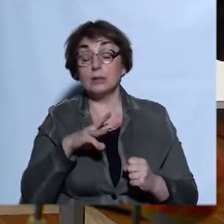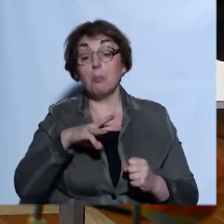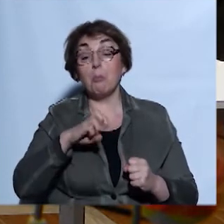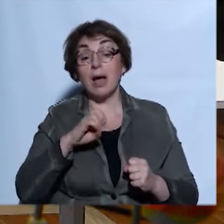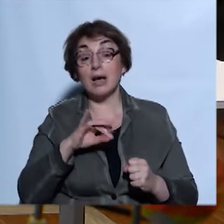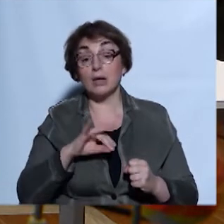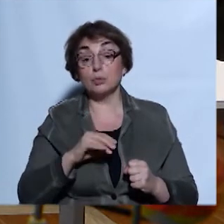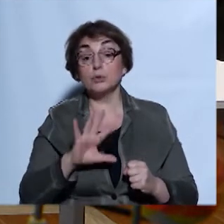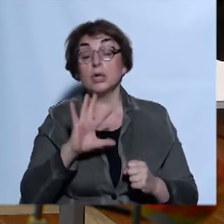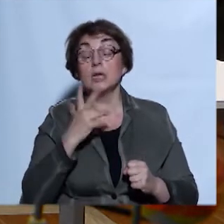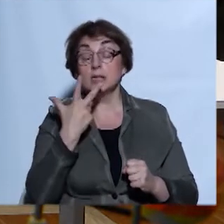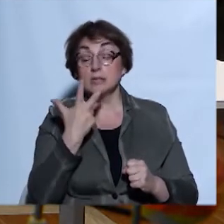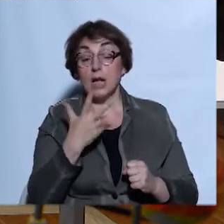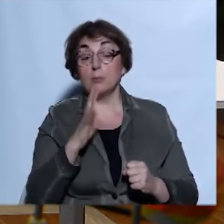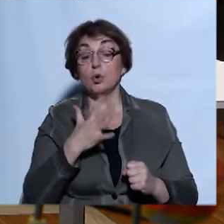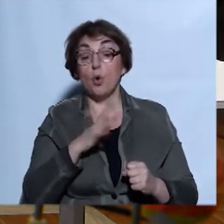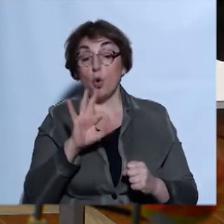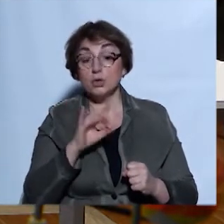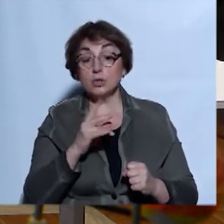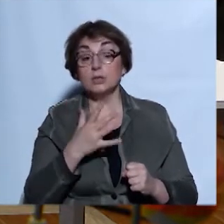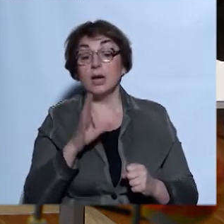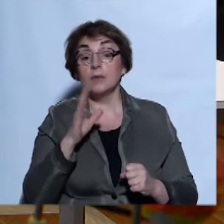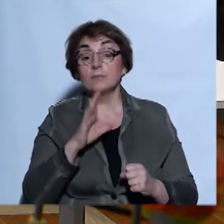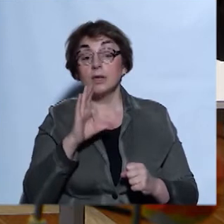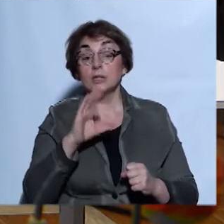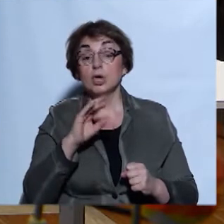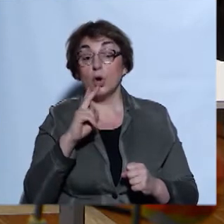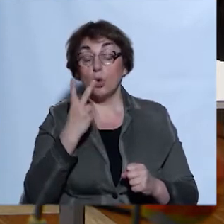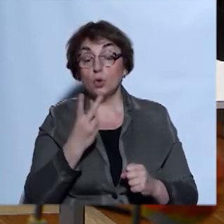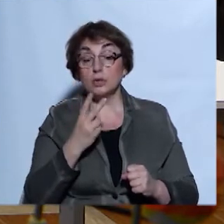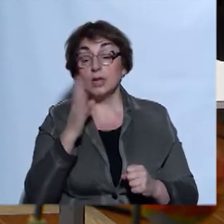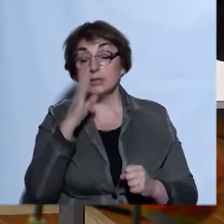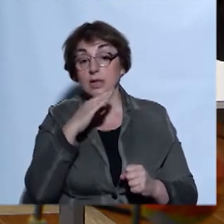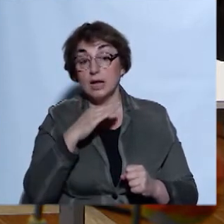ეს არის მისი ურთიერთქმედება აზოტმჟავასთან.